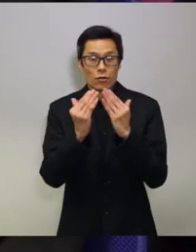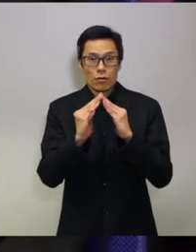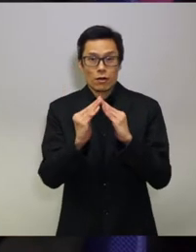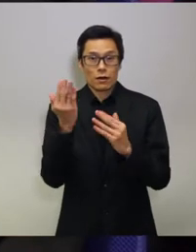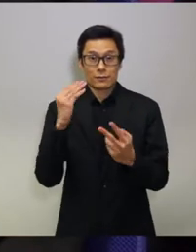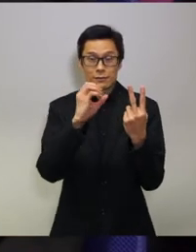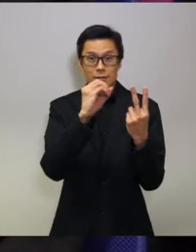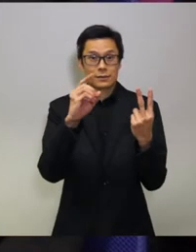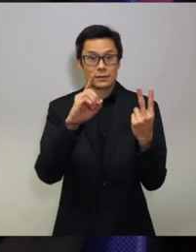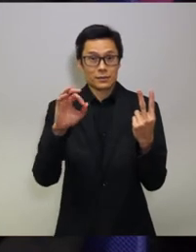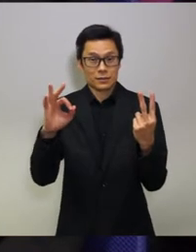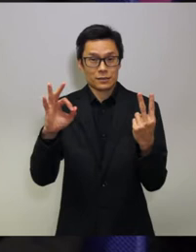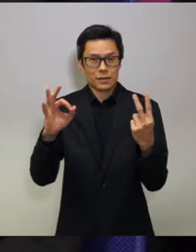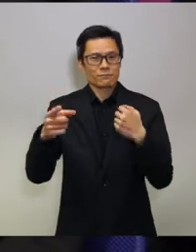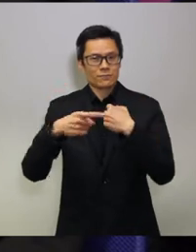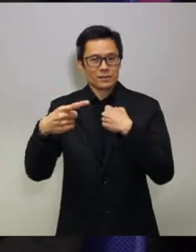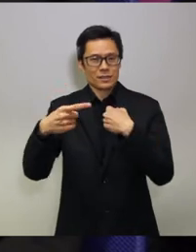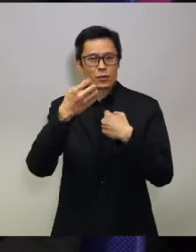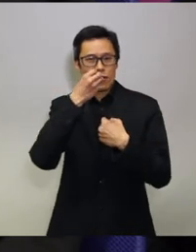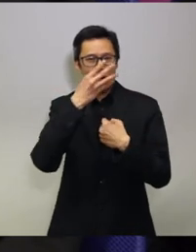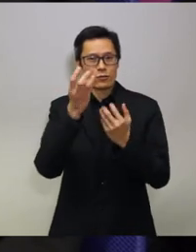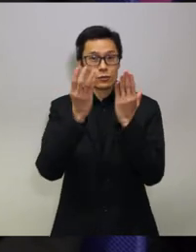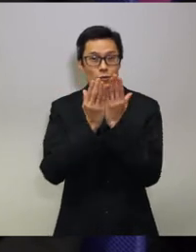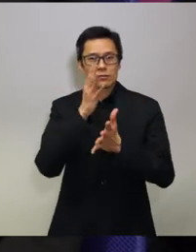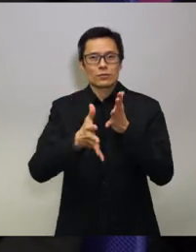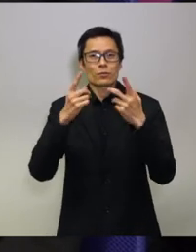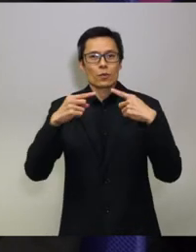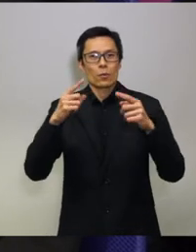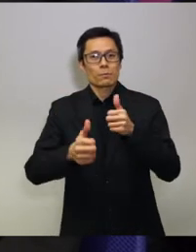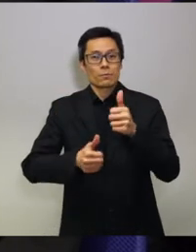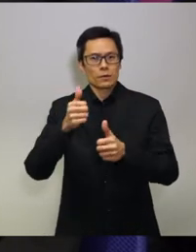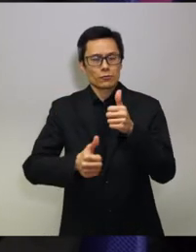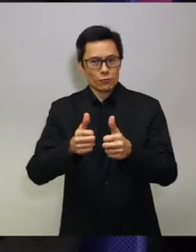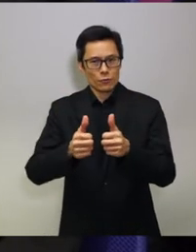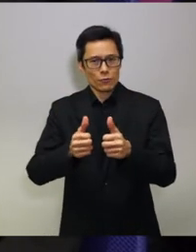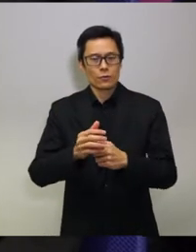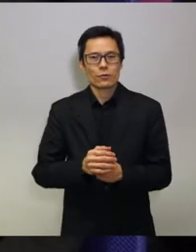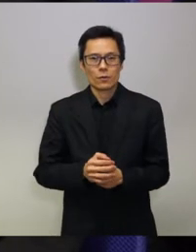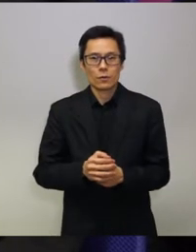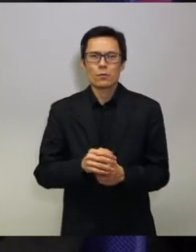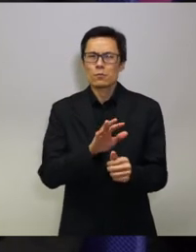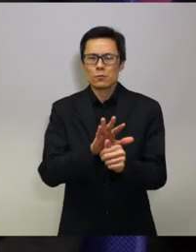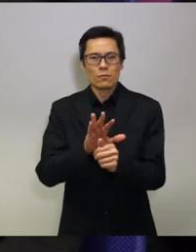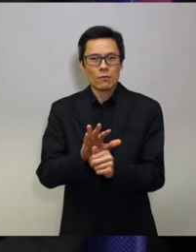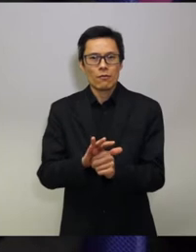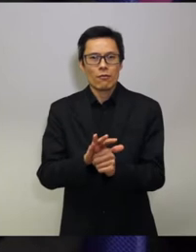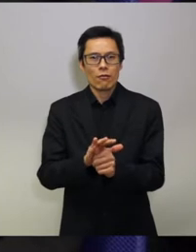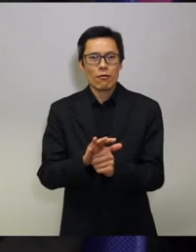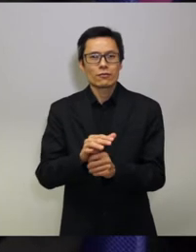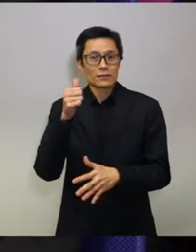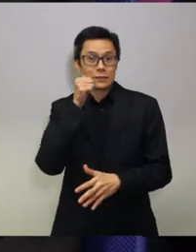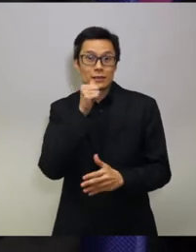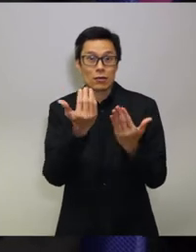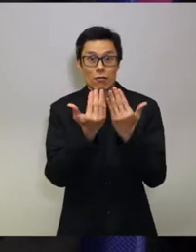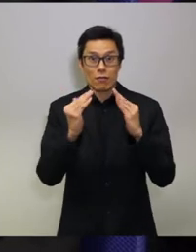啟龍外校在2013年舉辦了第一次全港小學手語歌比賽，我哋希望透過呢個比賽，讓到普通學校嘅健聽學